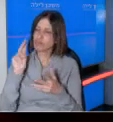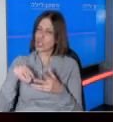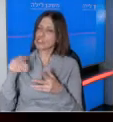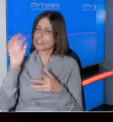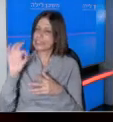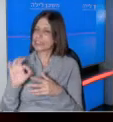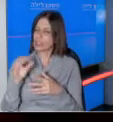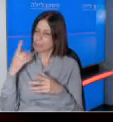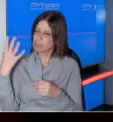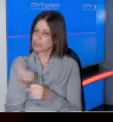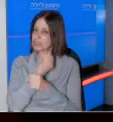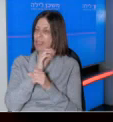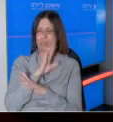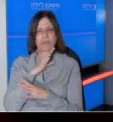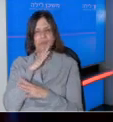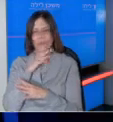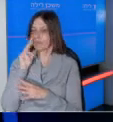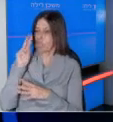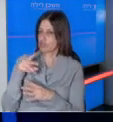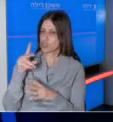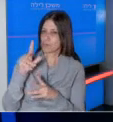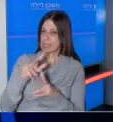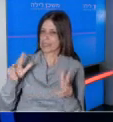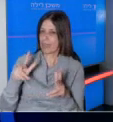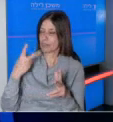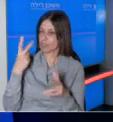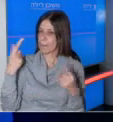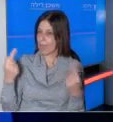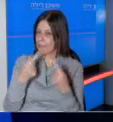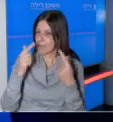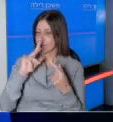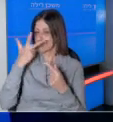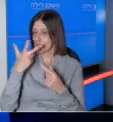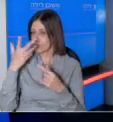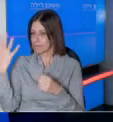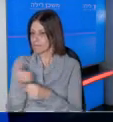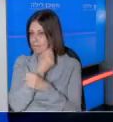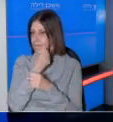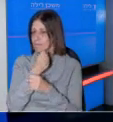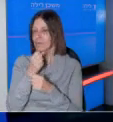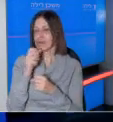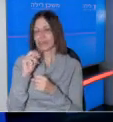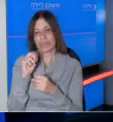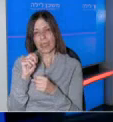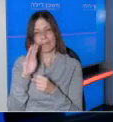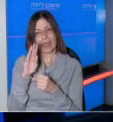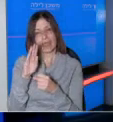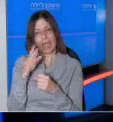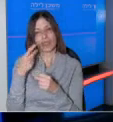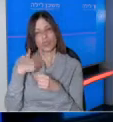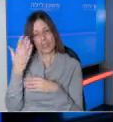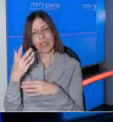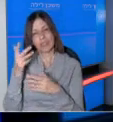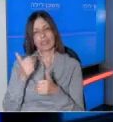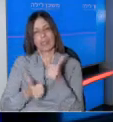טוב, אין בעיה. יש מצב ששניים רבים השלישי לוקח, הוא נתן להם לרוץ קדימה, ברקת, הוא מחכה מאחורה. בינתיים